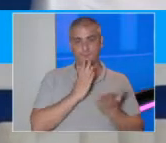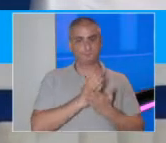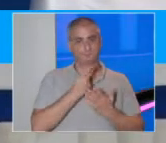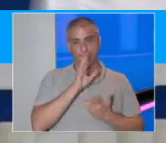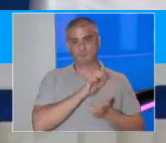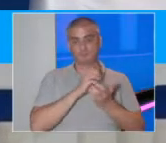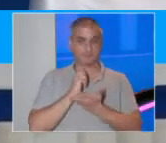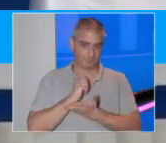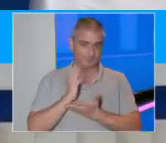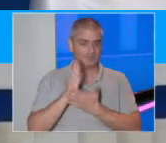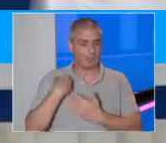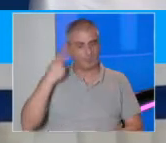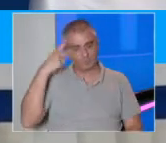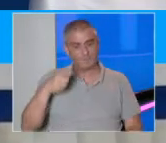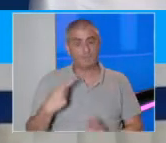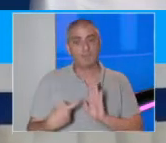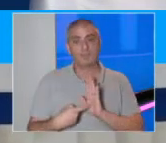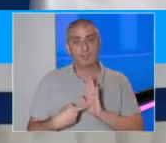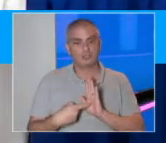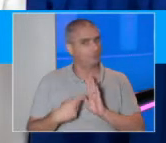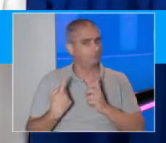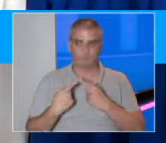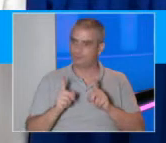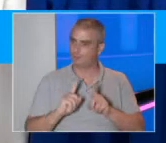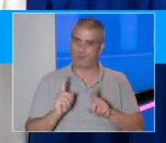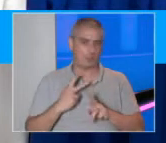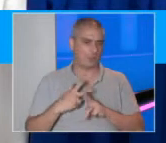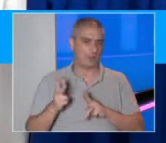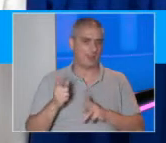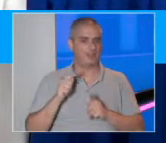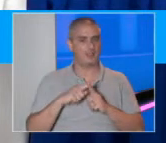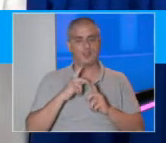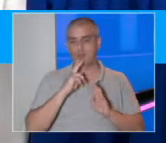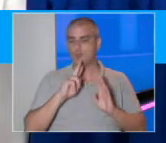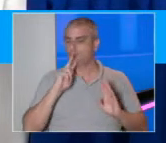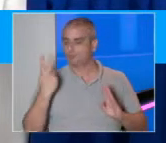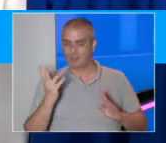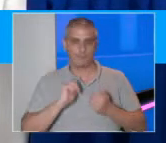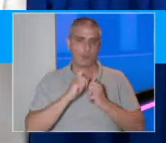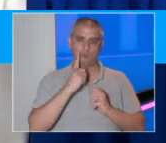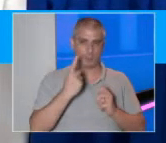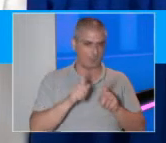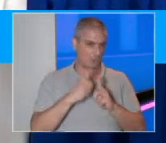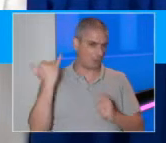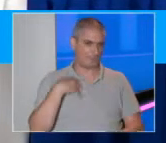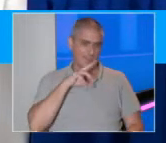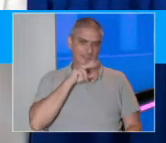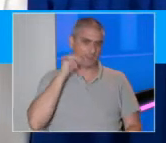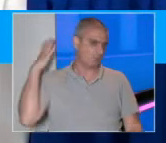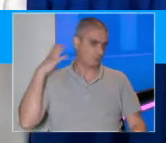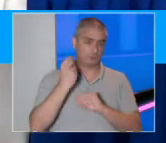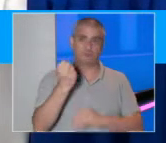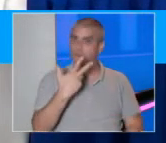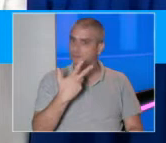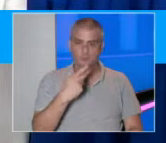יותר מורכב, אנחנו כבר מבינים שהדרישות הן שונות. זה לא עניין של תקציב דו-שנתי וחד-שנתי, כמו שדקלמנו כולנו בשלושה שבועות